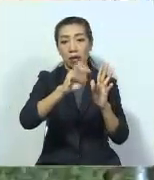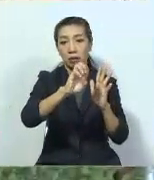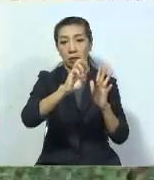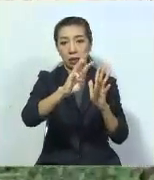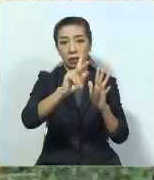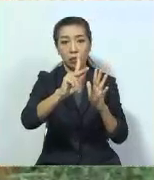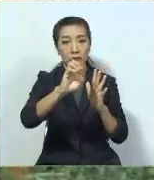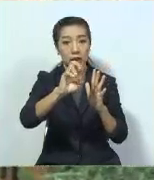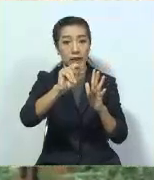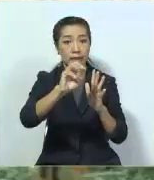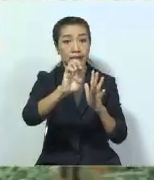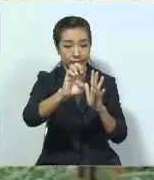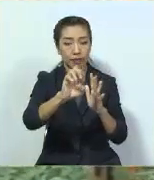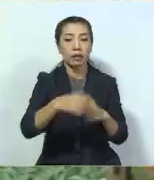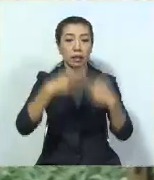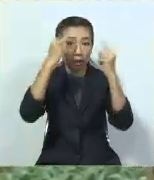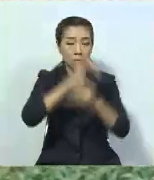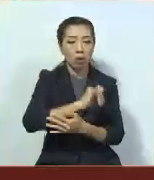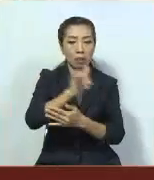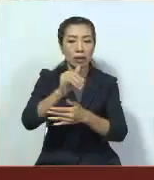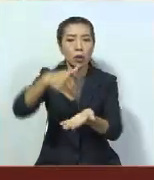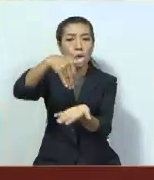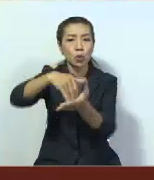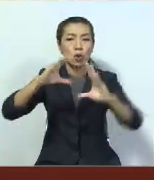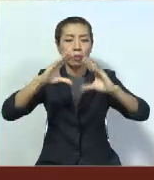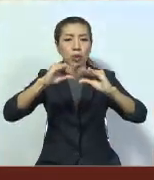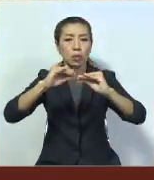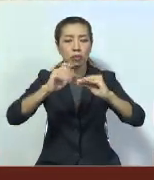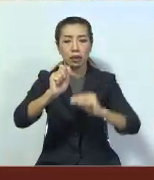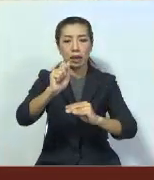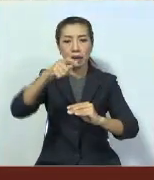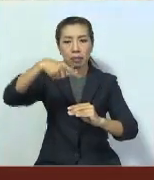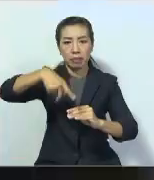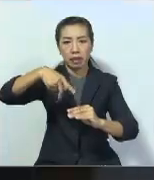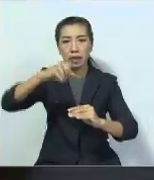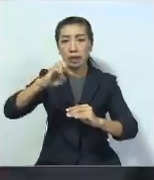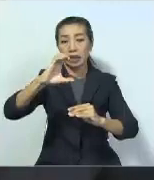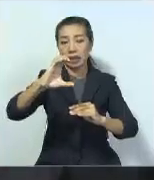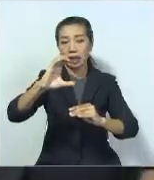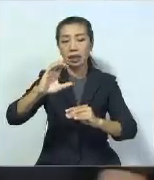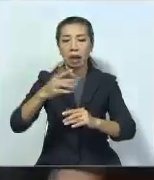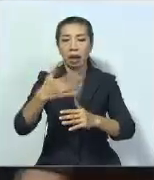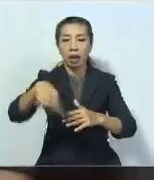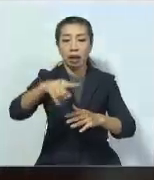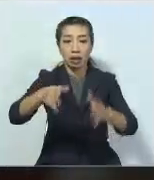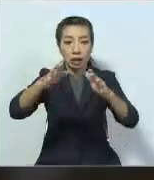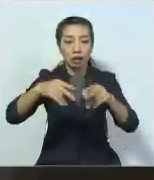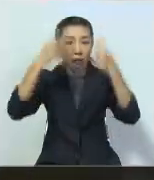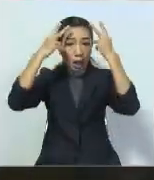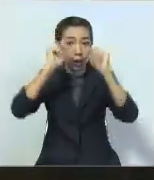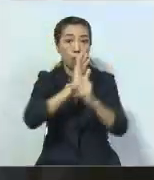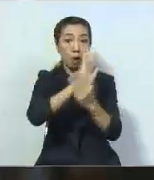ได้เดินทางไปยังศูนย์ประชุมเอเปกเฮาส์โดยมีนายปีเตอร์โอนิลนายกรัฐมนตรีของรัฐเอกราชปาโป